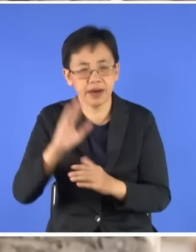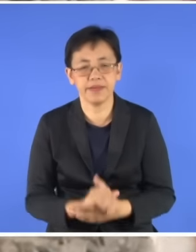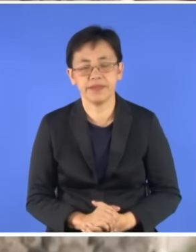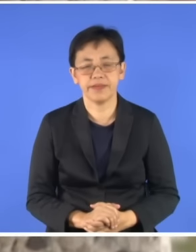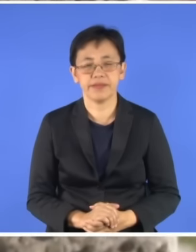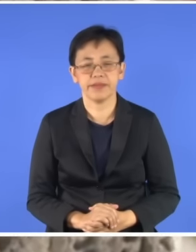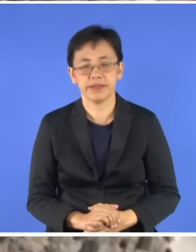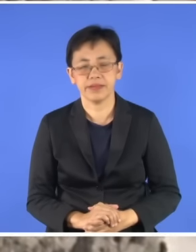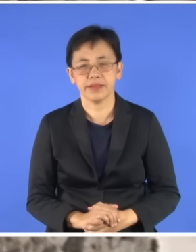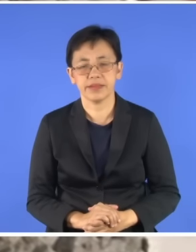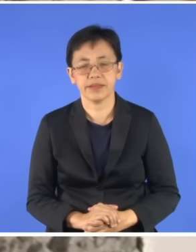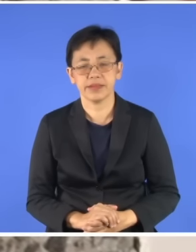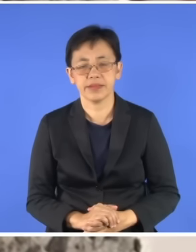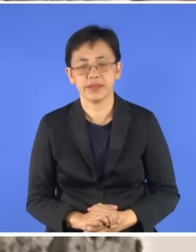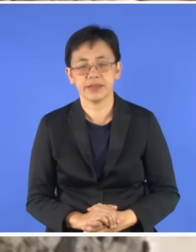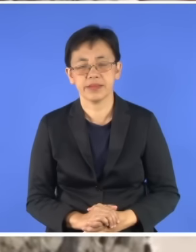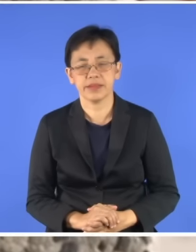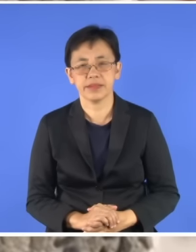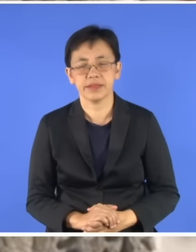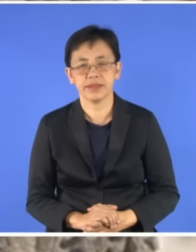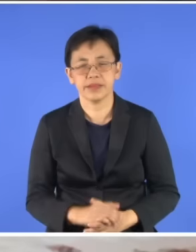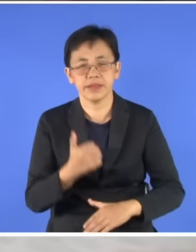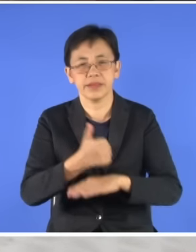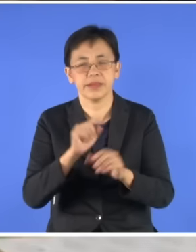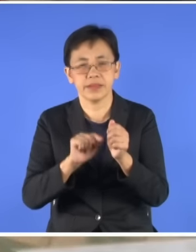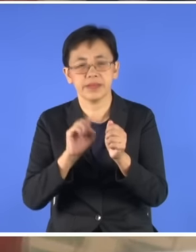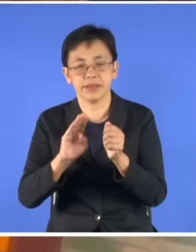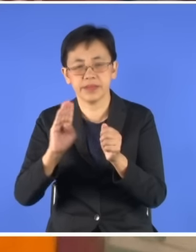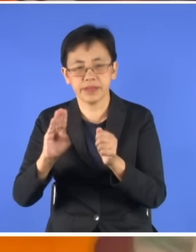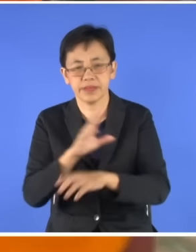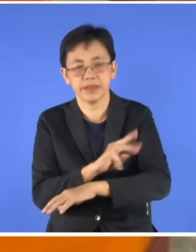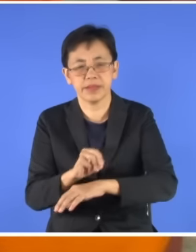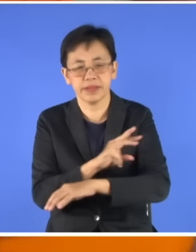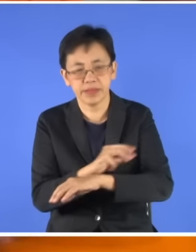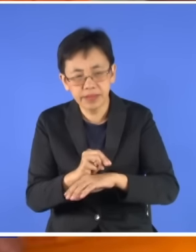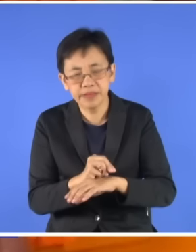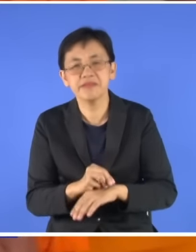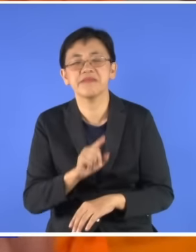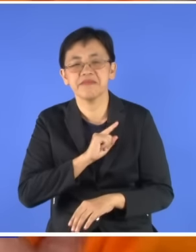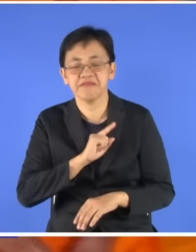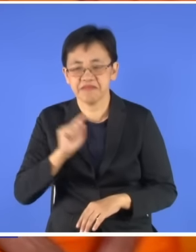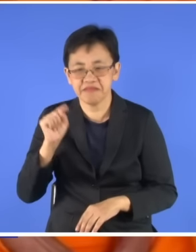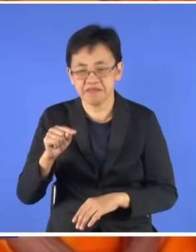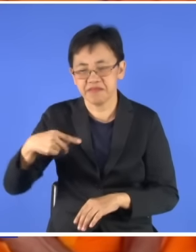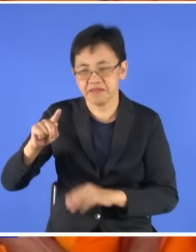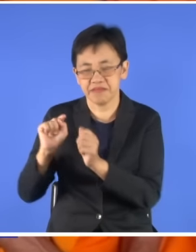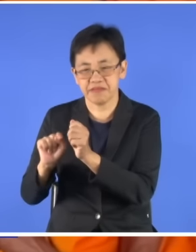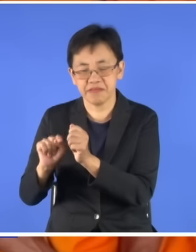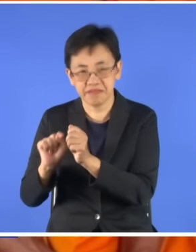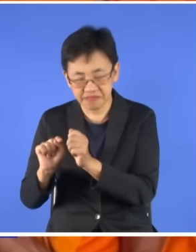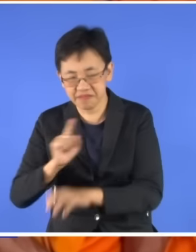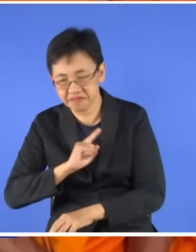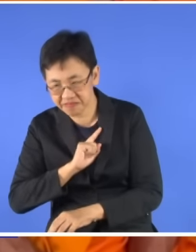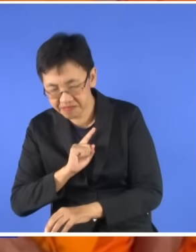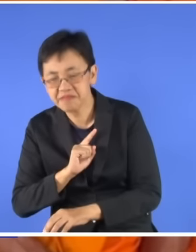สดายุทธชัยยราชนายอำเภอบ่อระเบือจังหวัดมหาสารคามได้สั่งการให้ปลัดอำเภอเนี่ยฝ่ายความมั่นคง